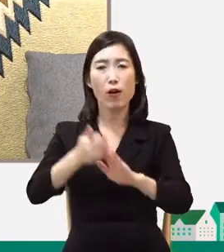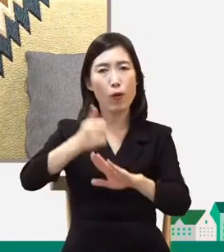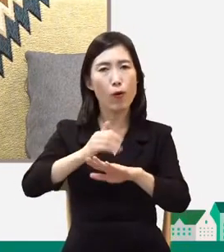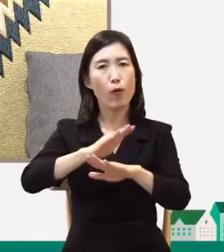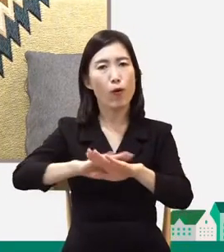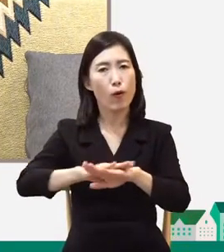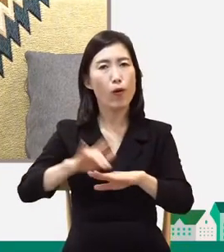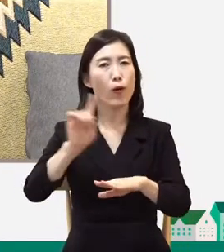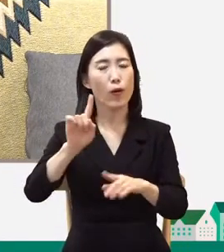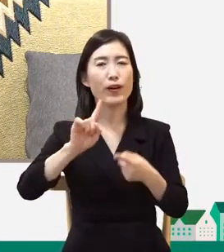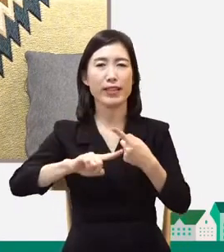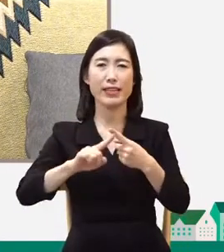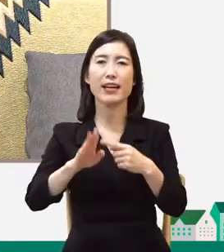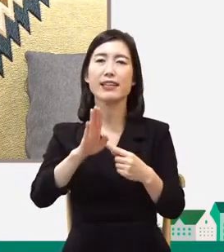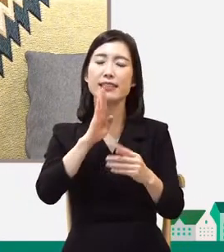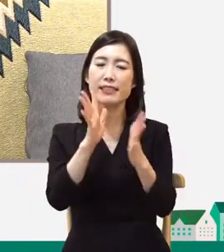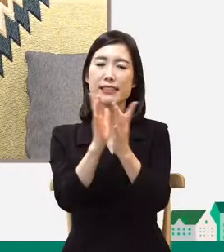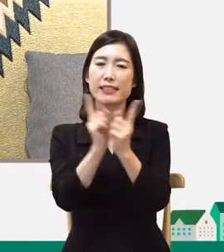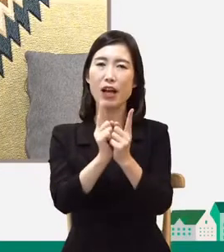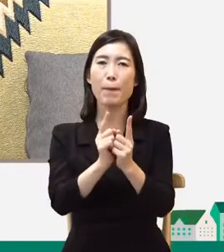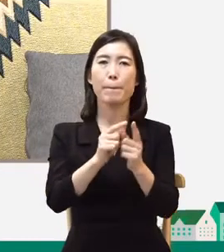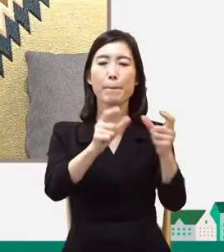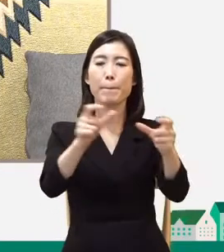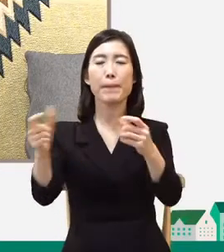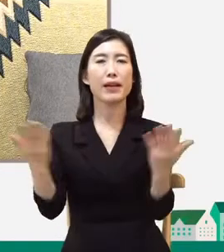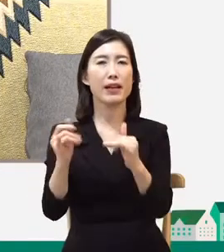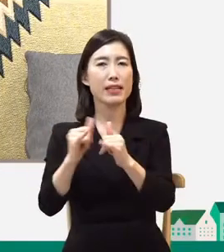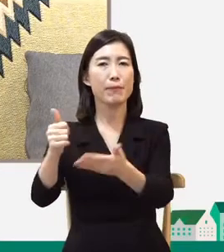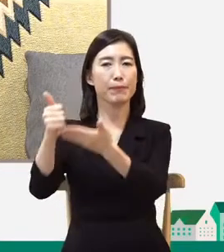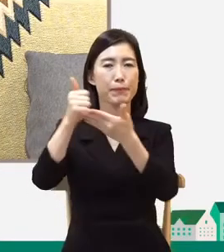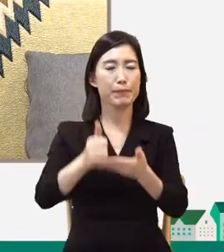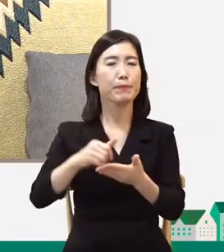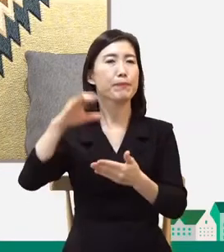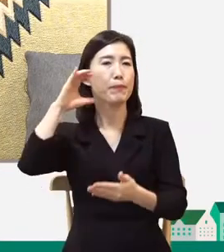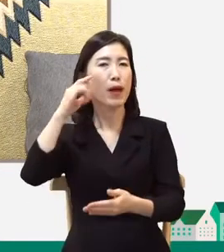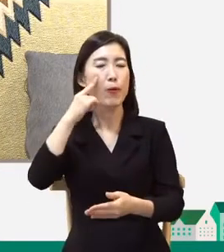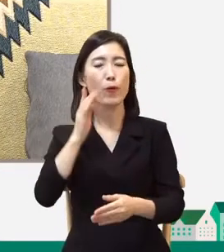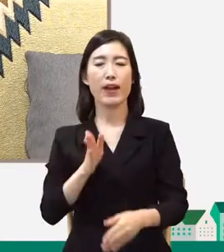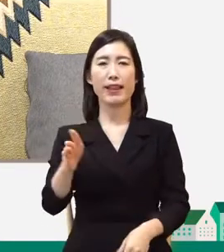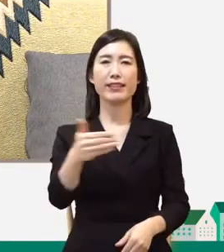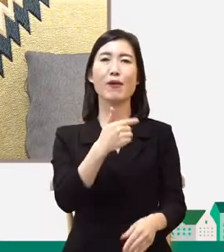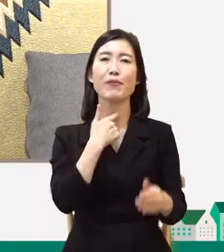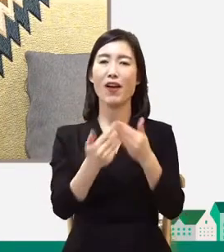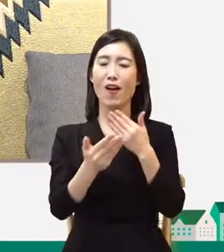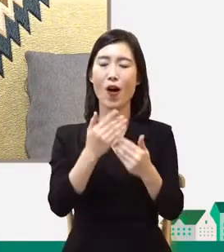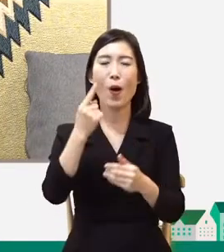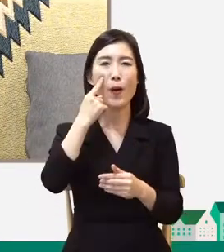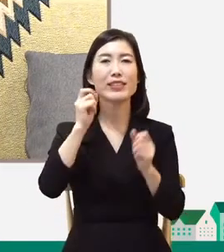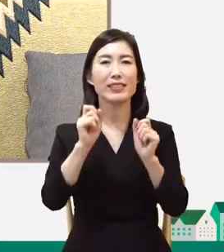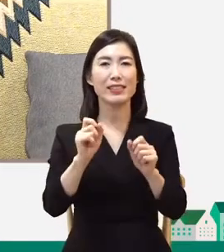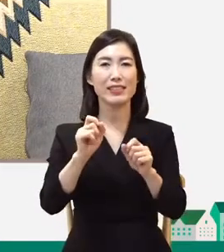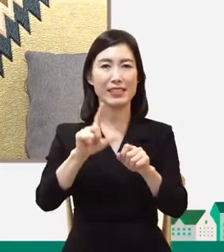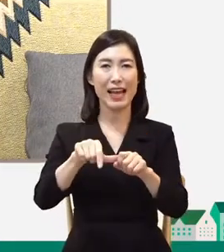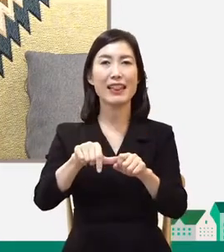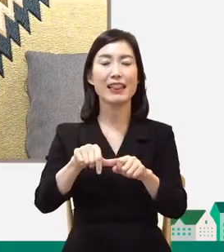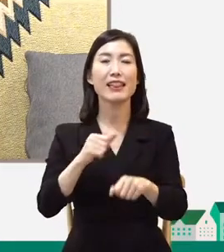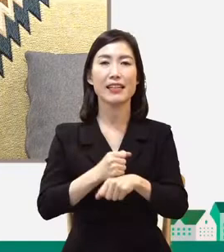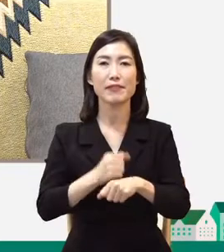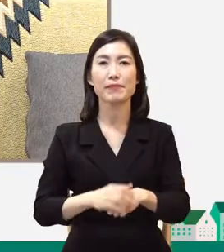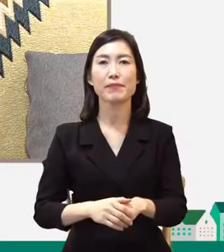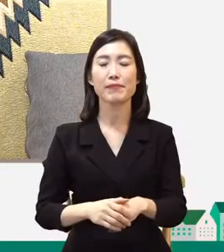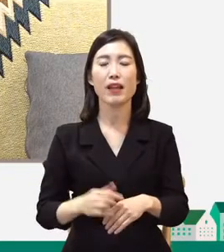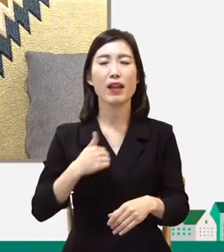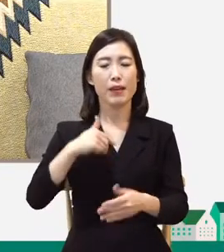있는지를 우리가 직접 한번 들어보고 간접적으로 경험해보는 그런 시간을 갖도록 하겠습니다. 저는 사실